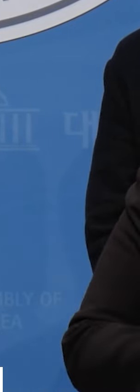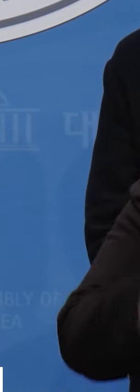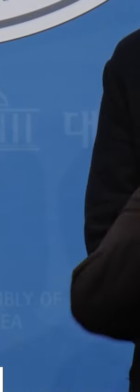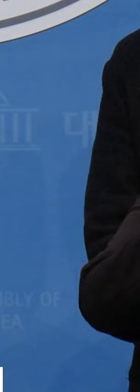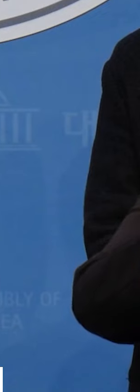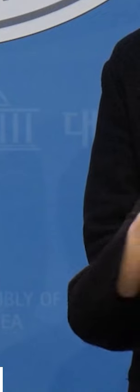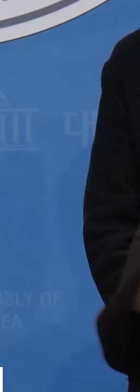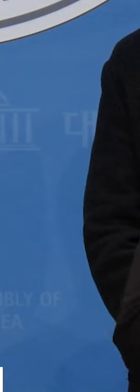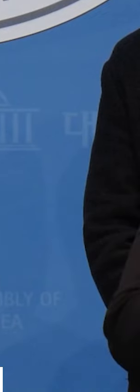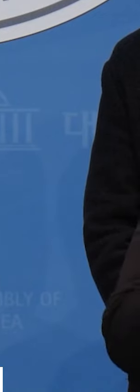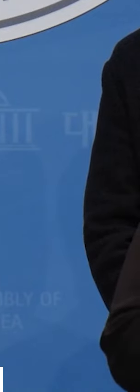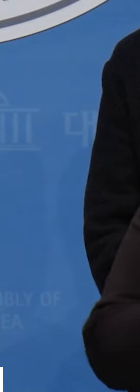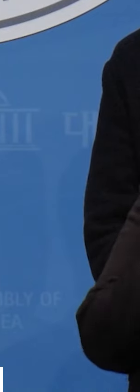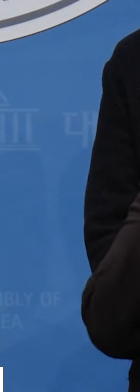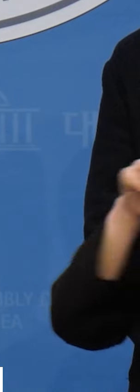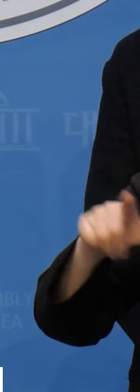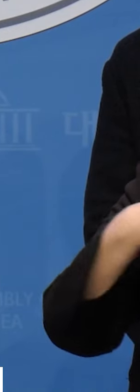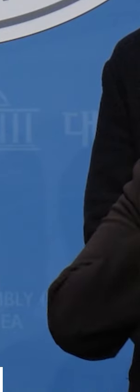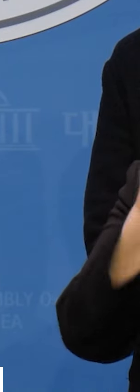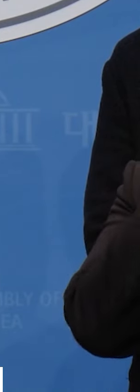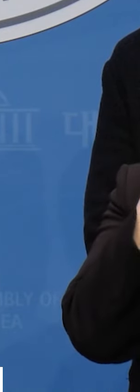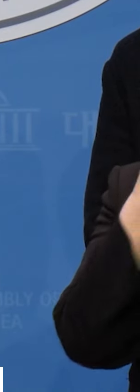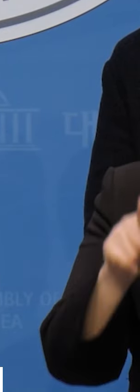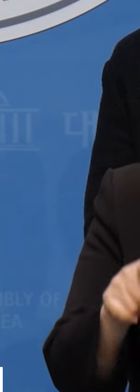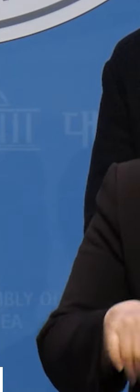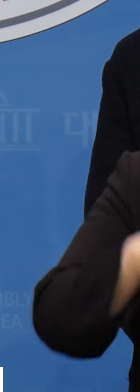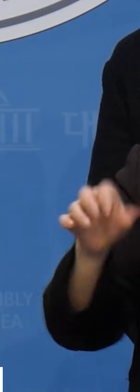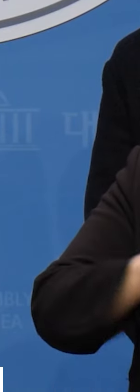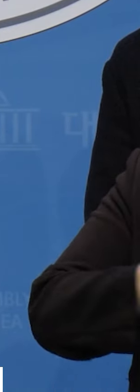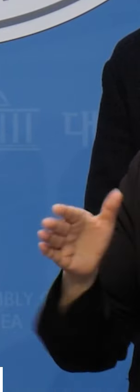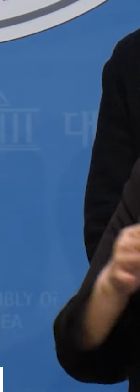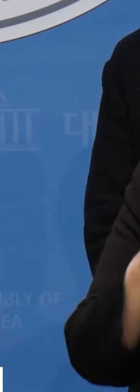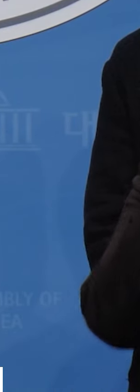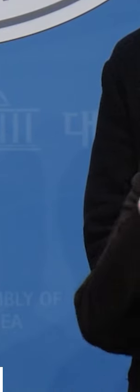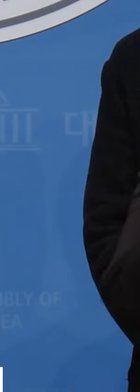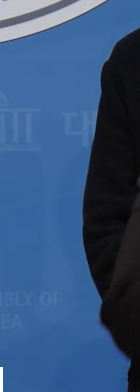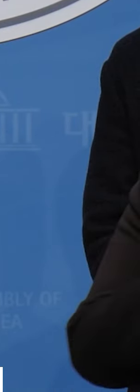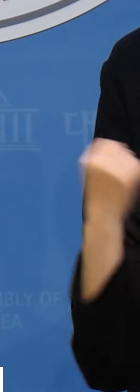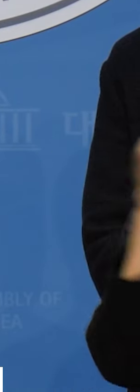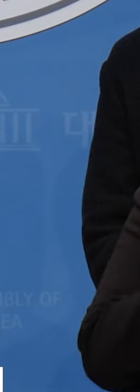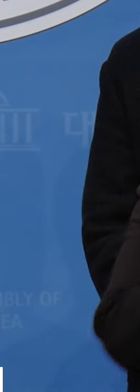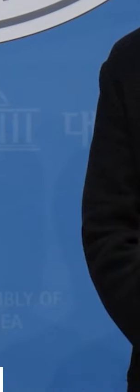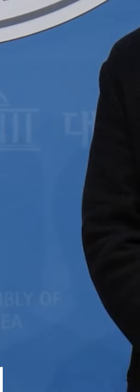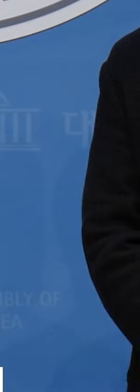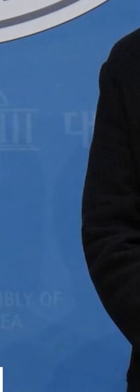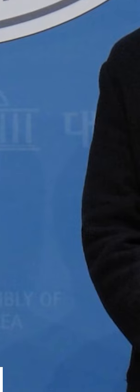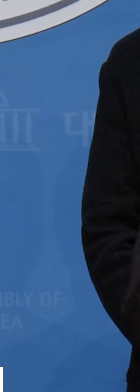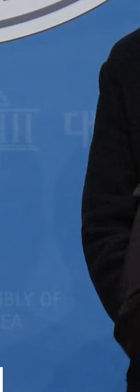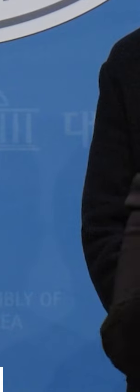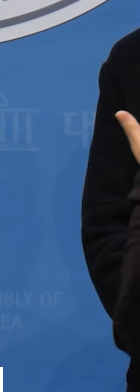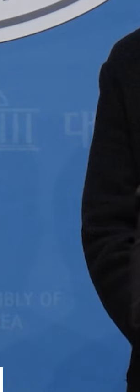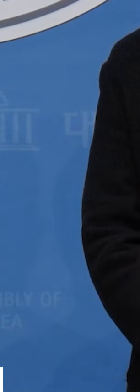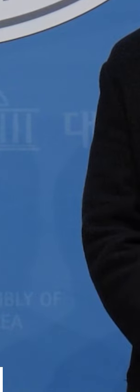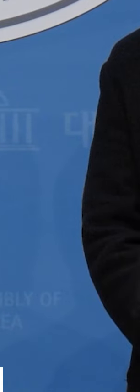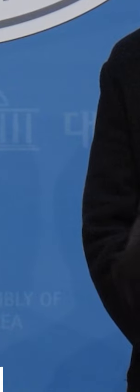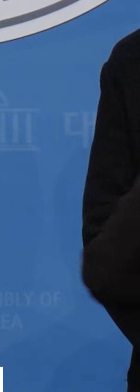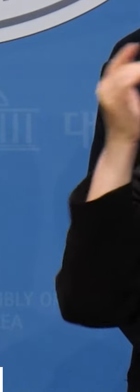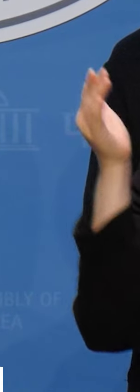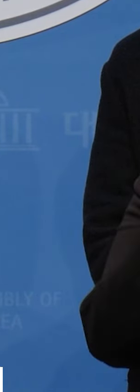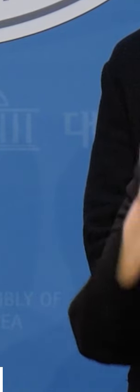안전하다며 행정부를 비롯한 수뇌부마저 모두 버리고 본인만 도망간 것을 비판하는 것이